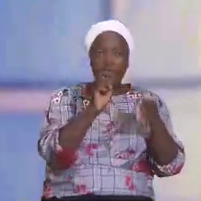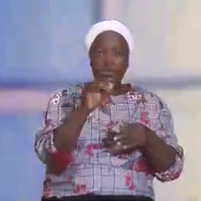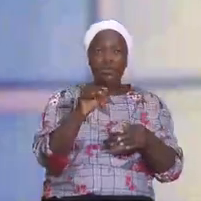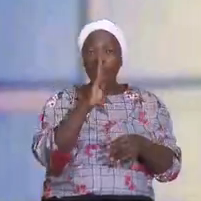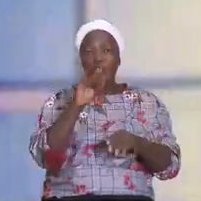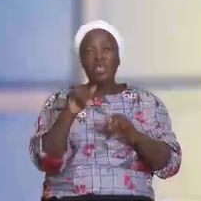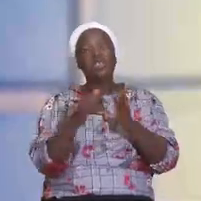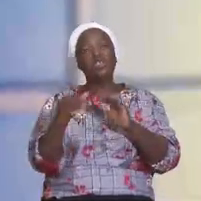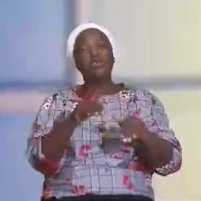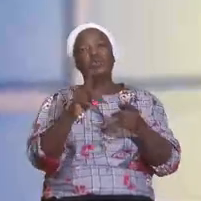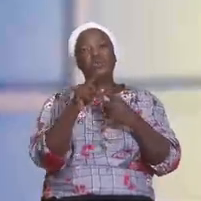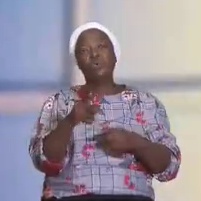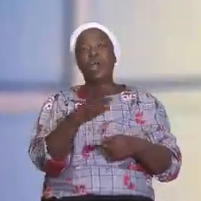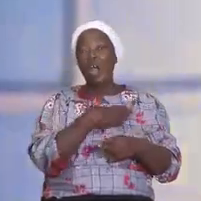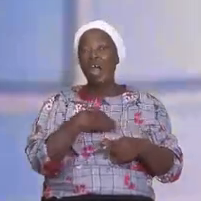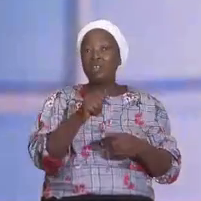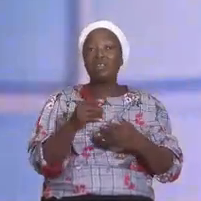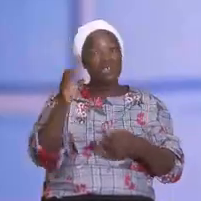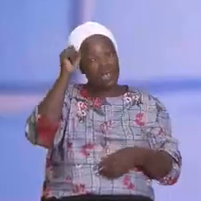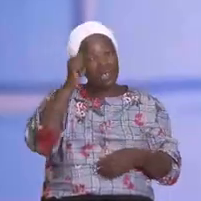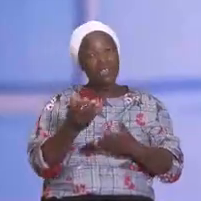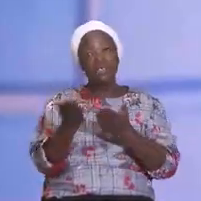Qu'est-ce que tu dois croire ce soir? Comme tu crois.